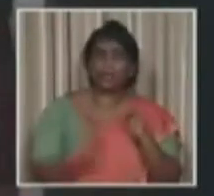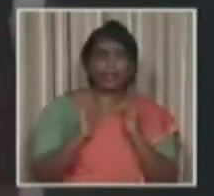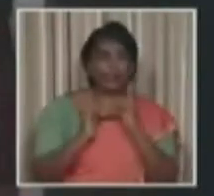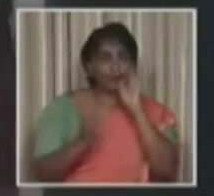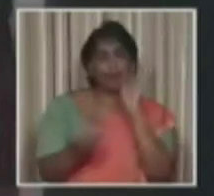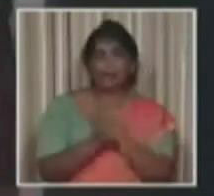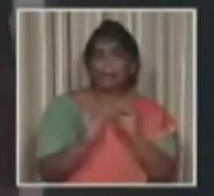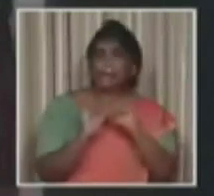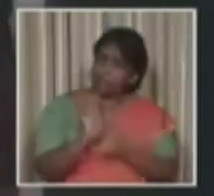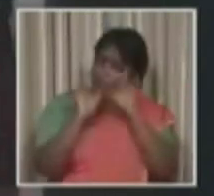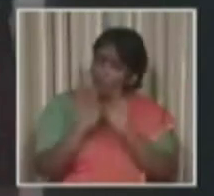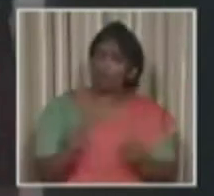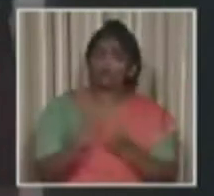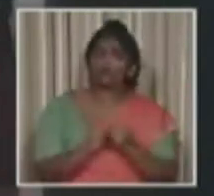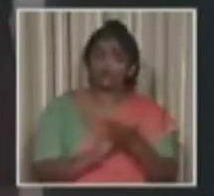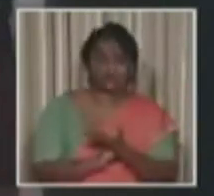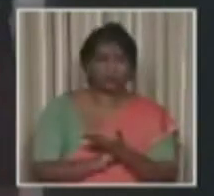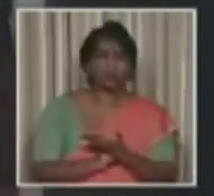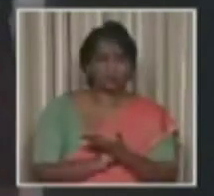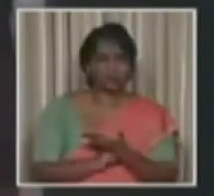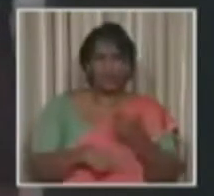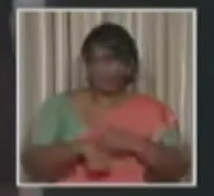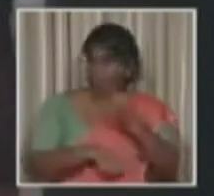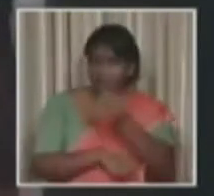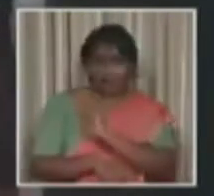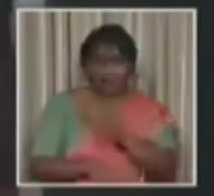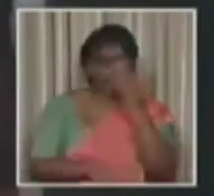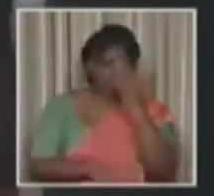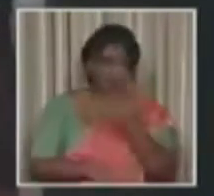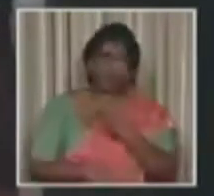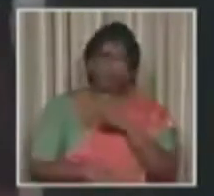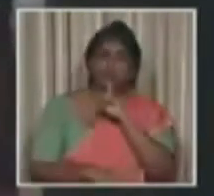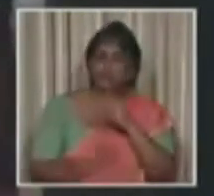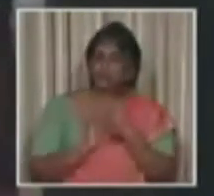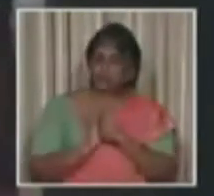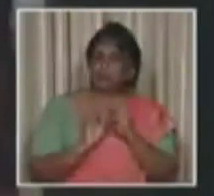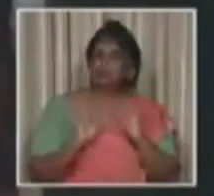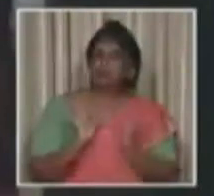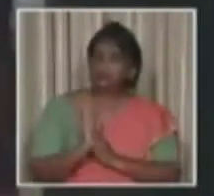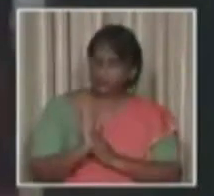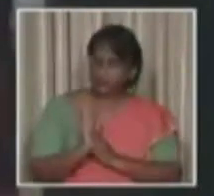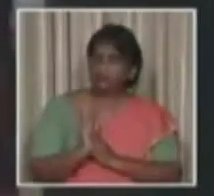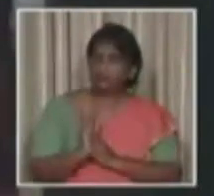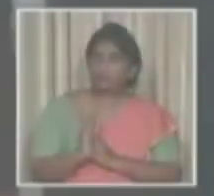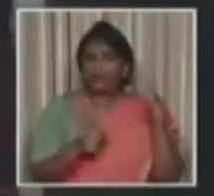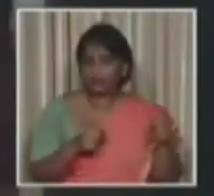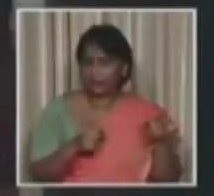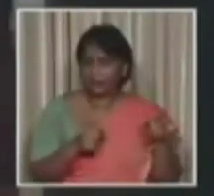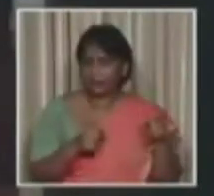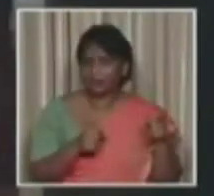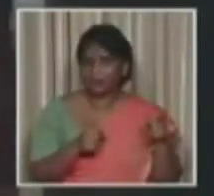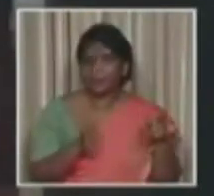බිල් එකත් ඔය වගේම ක්‍රියාවලියක්. මේ මේකට ඉඩ දෙන්න එපා. කරුණාකරලා මං ඉල්ලීමක් කරනවා ගරු අගමැතිතුමාගෙන්, ඔබතුමා හරි මැදිහත් වෙලා